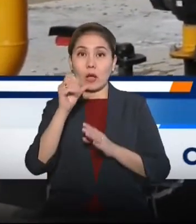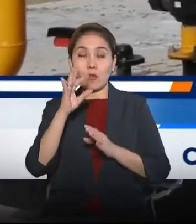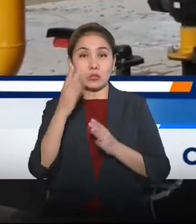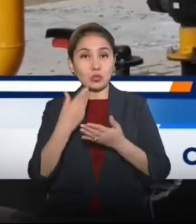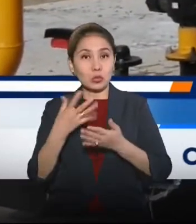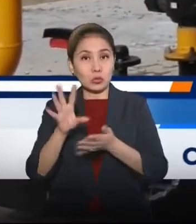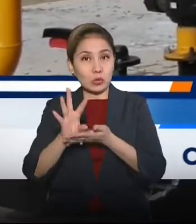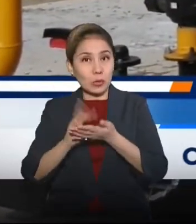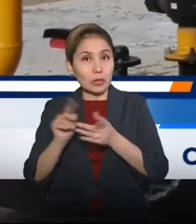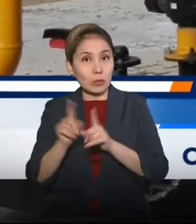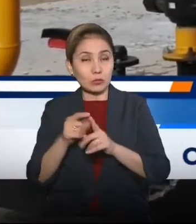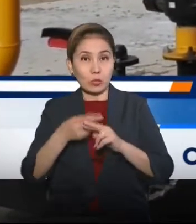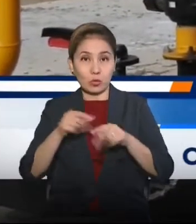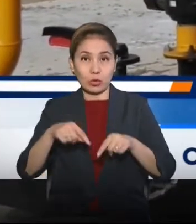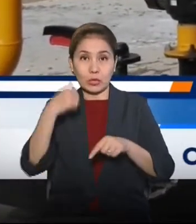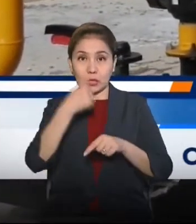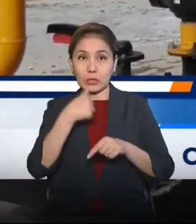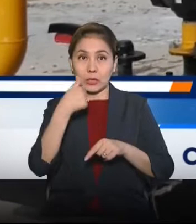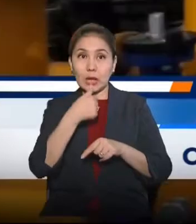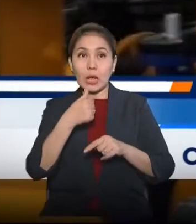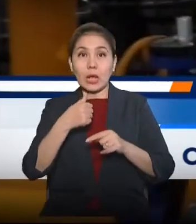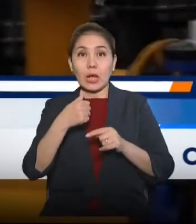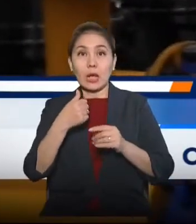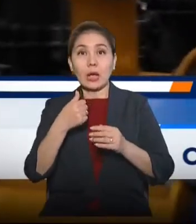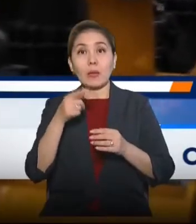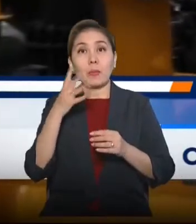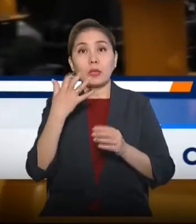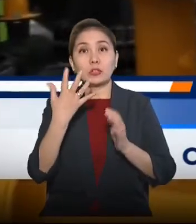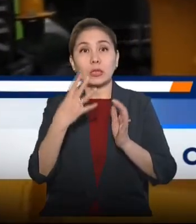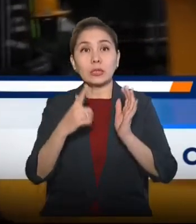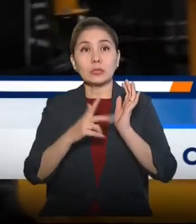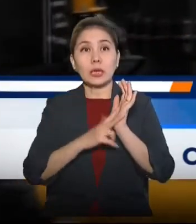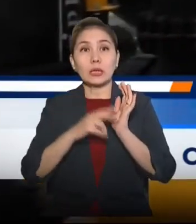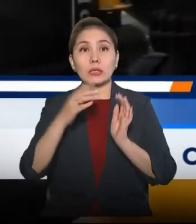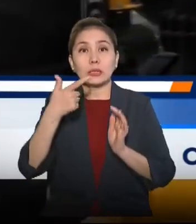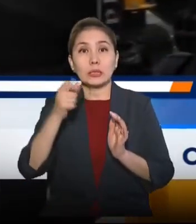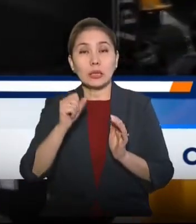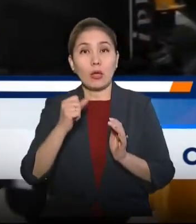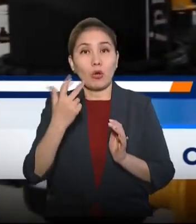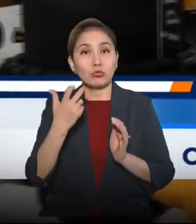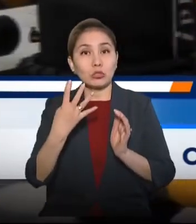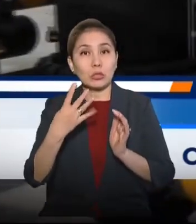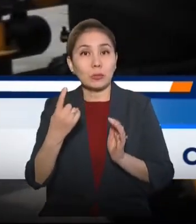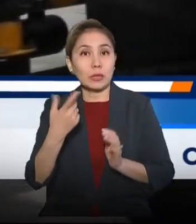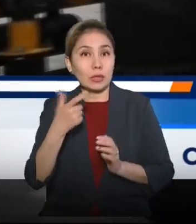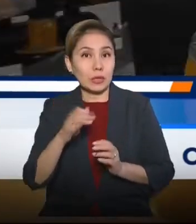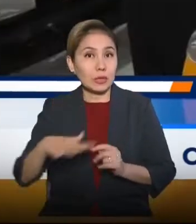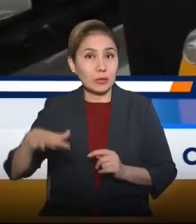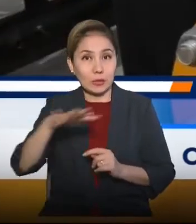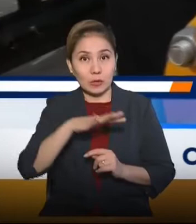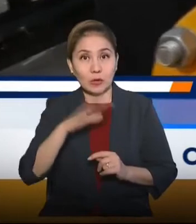misolida tahlil qiladigan bo'lsak, bu yil Chambil massividan jami 548 gektar yer maydonidan 341 gektar yer